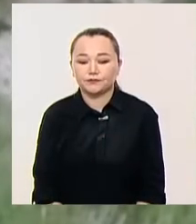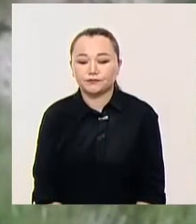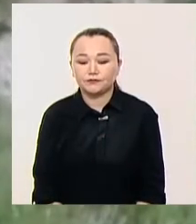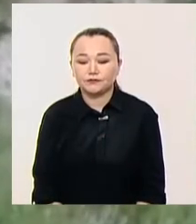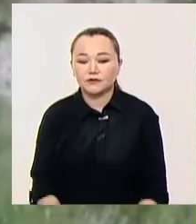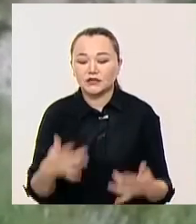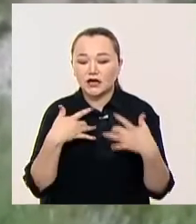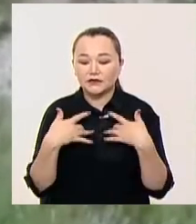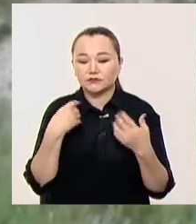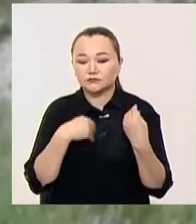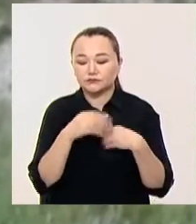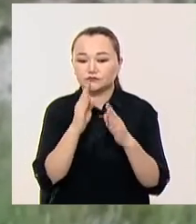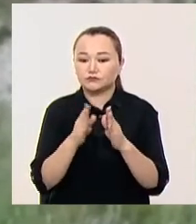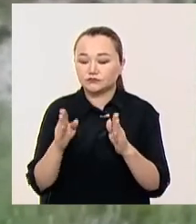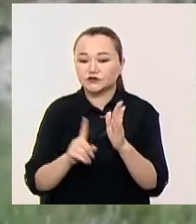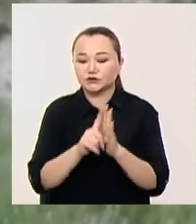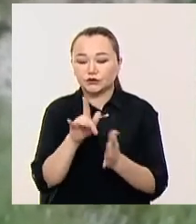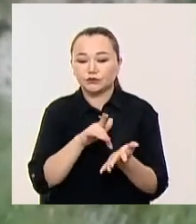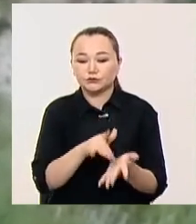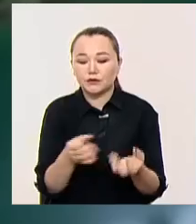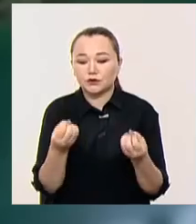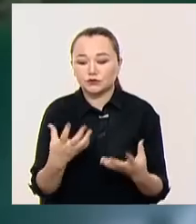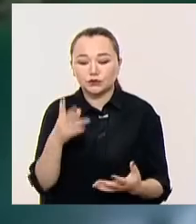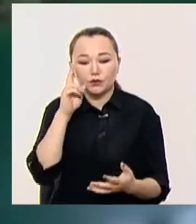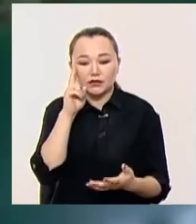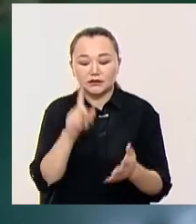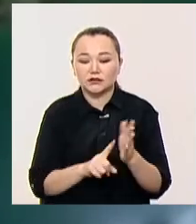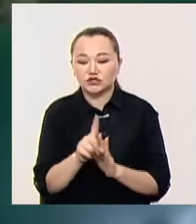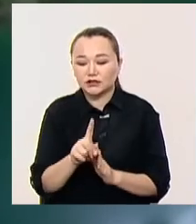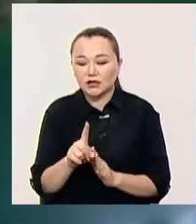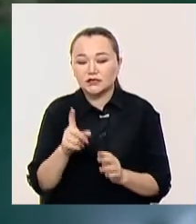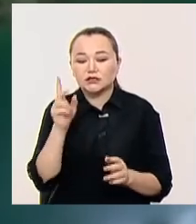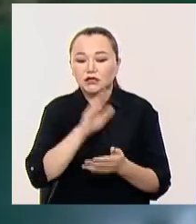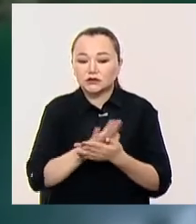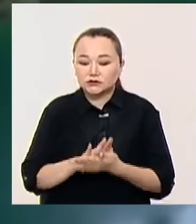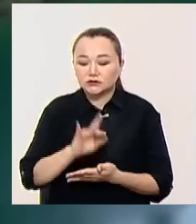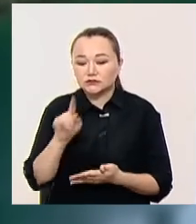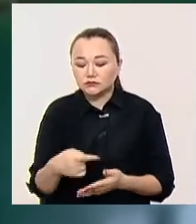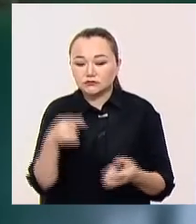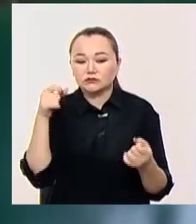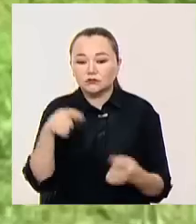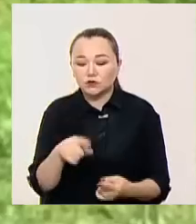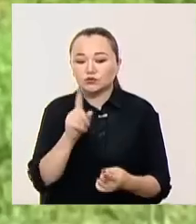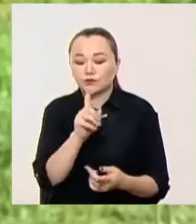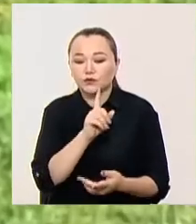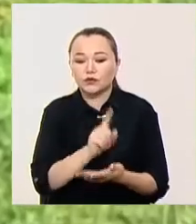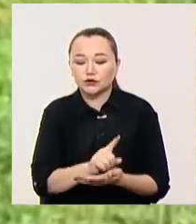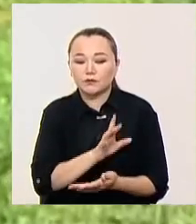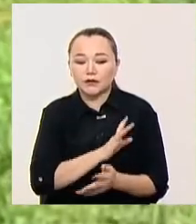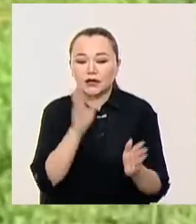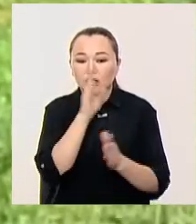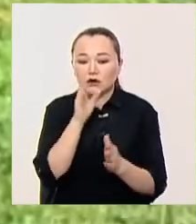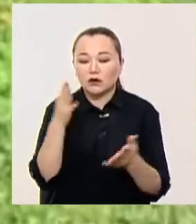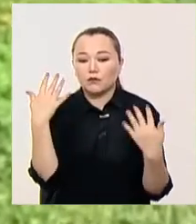Театр киім ілгіштен басталса, туризм қарапайым дәретханадан басталады. Санитарлық талаптарға сай болу үшін экосаябақтар